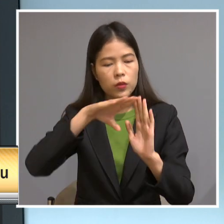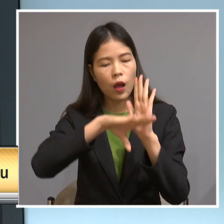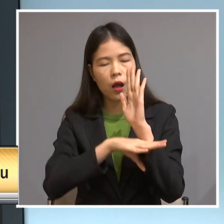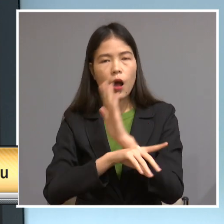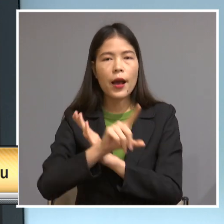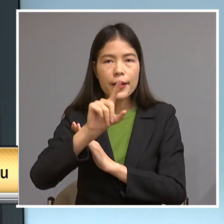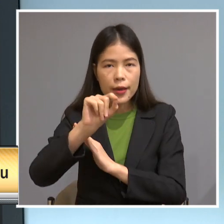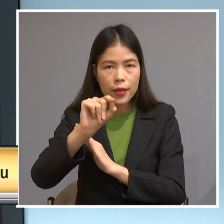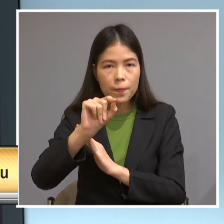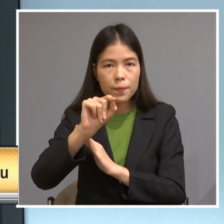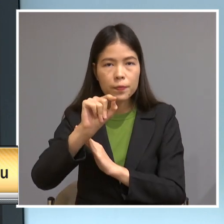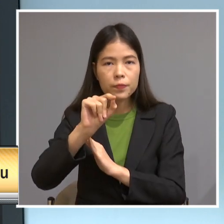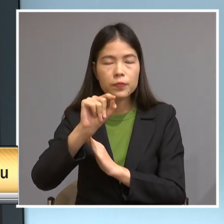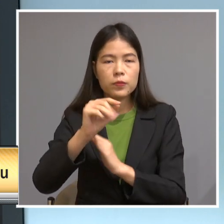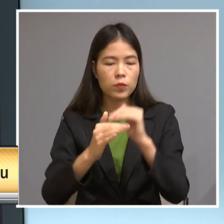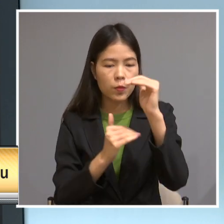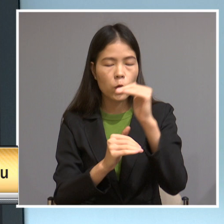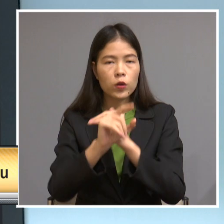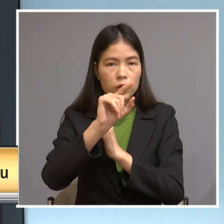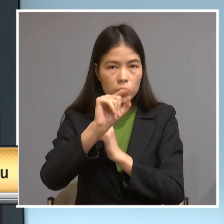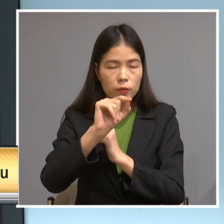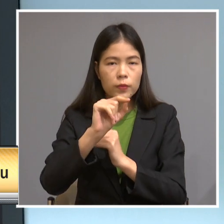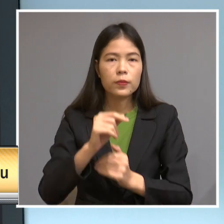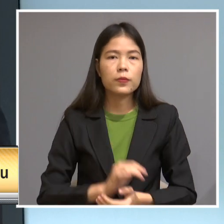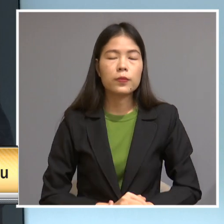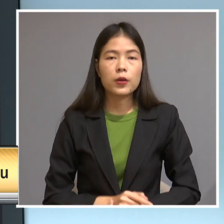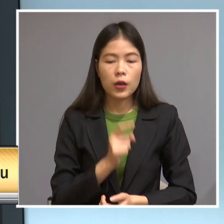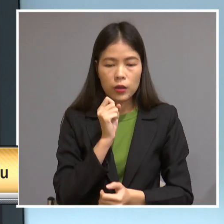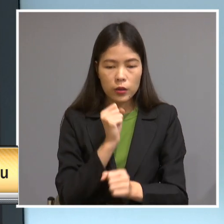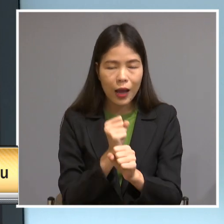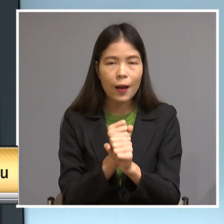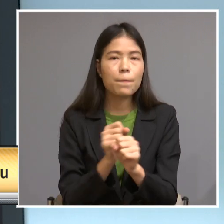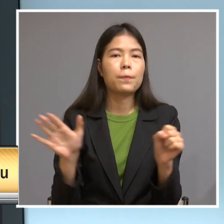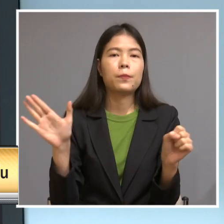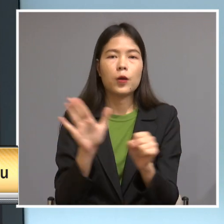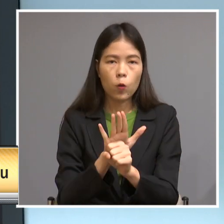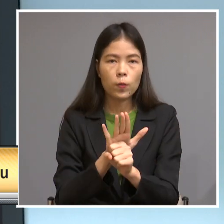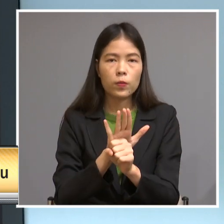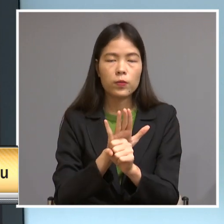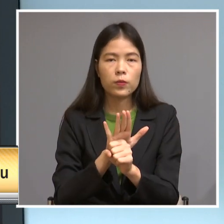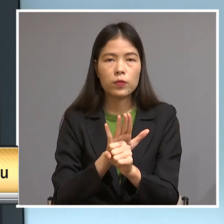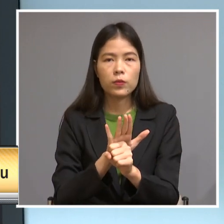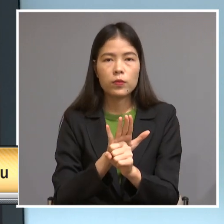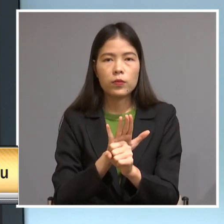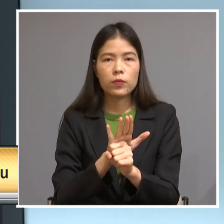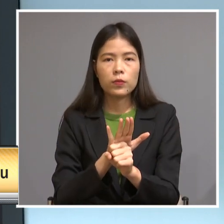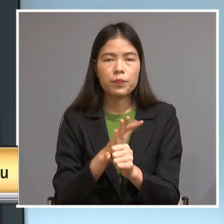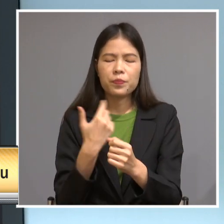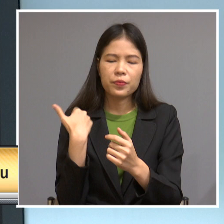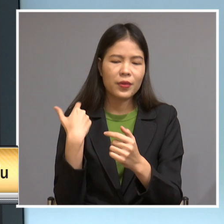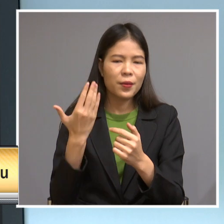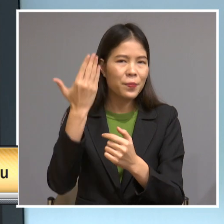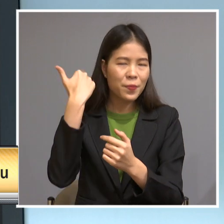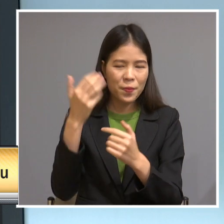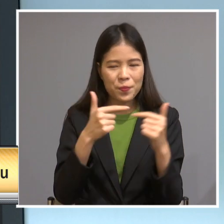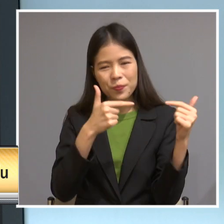รัรองมาเป็ต้นไม่ใช่เรื่องการลDBด เป็นครบถ้าขผู้ไดง่ายทะเลอการก่อนทำไม่ใช